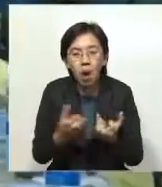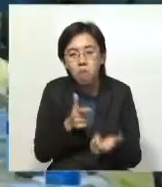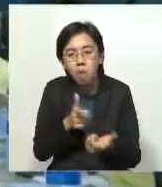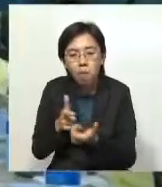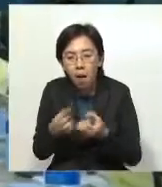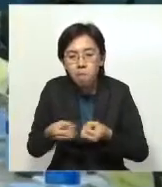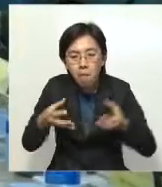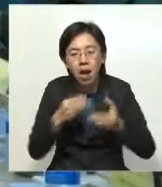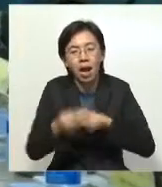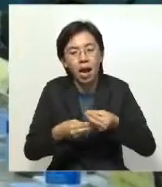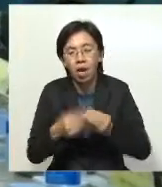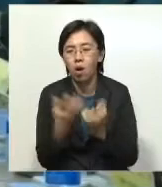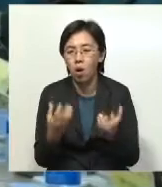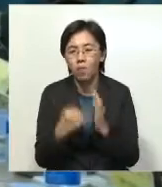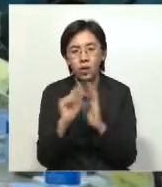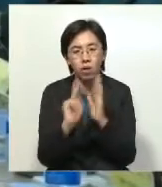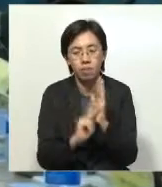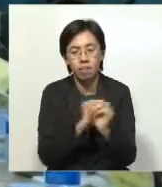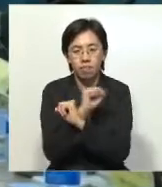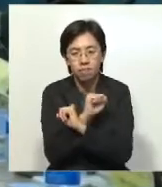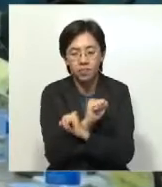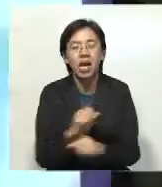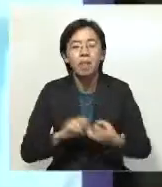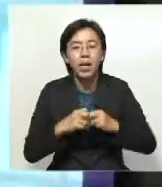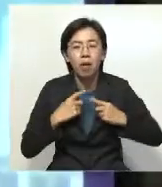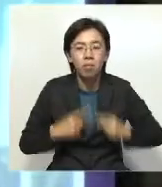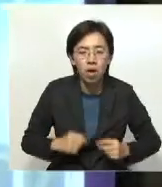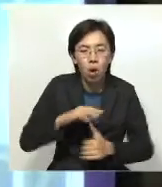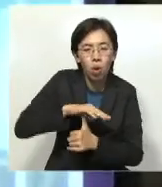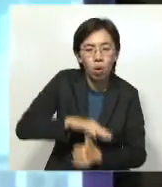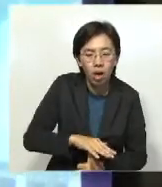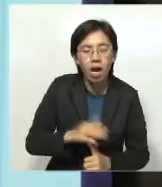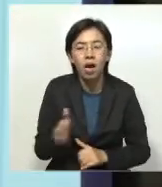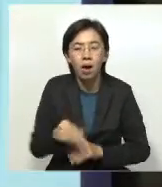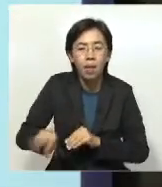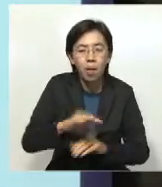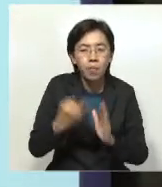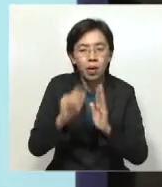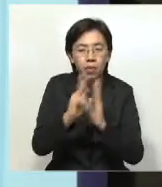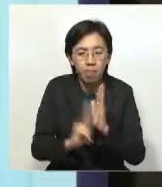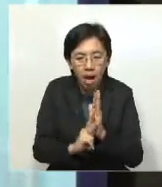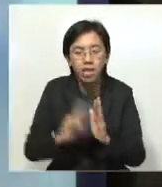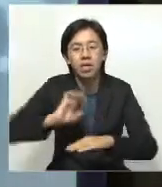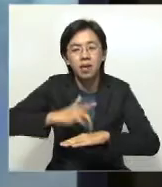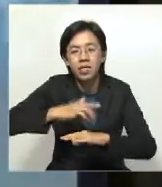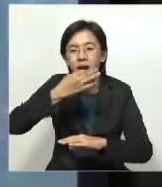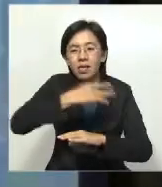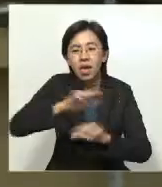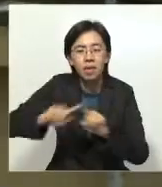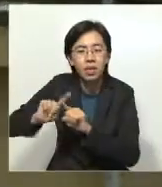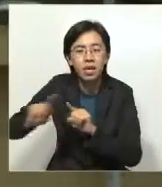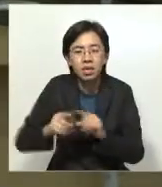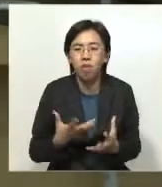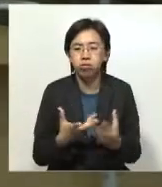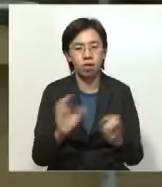ามและสิ่งผิดกฎหมายปัญหาการค้ามนุษย์การทำประมงผิดกฎหมายและการทำลายทรัพยากรธรรมชาติโดย